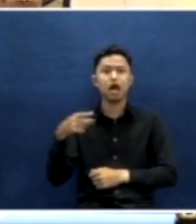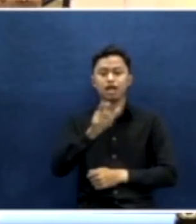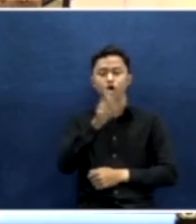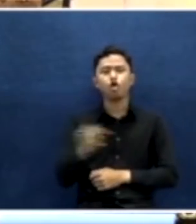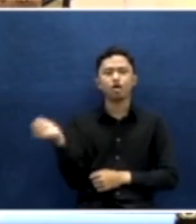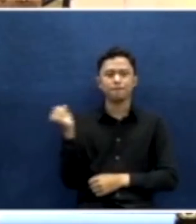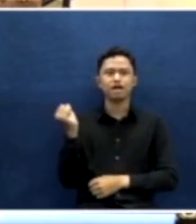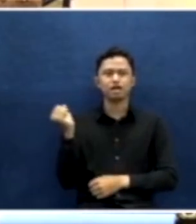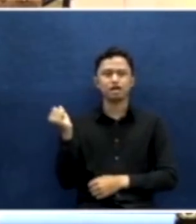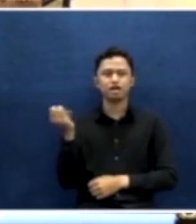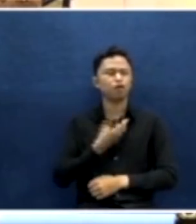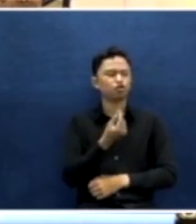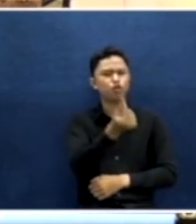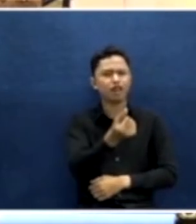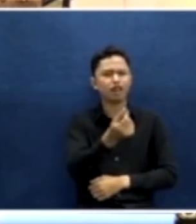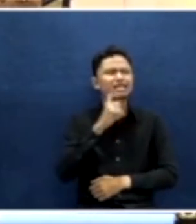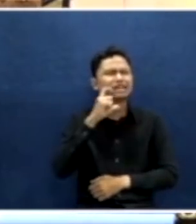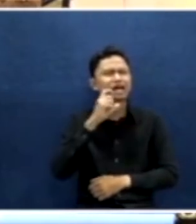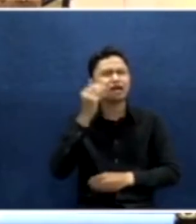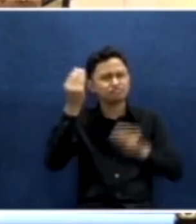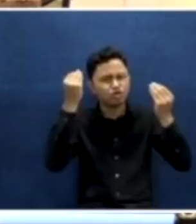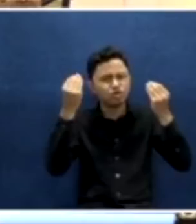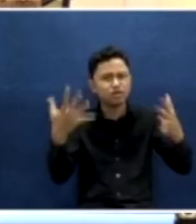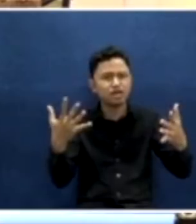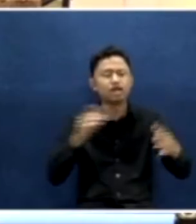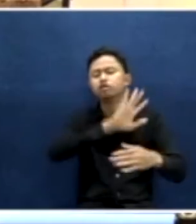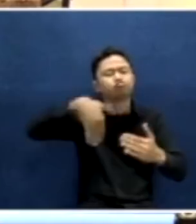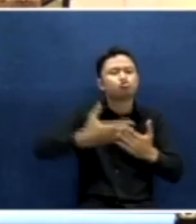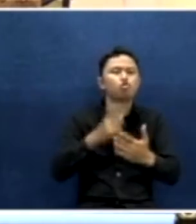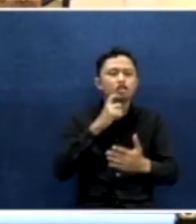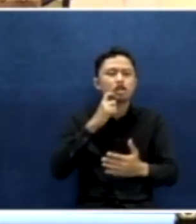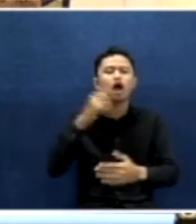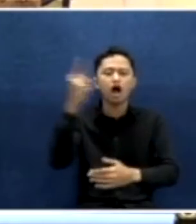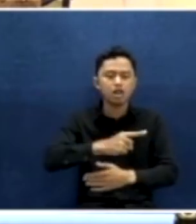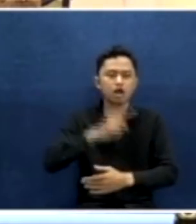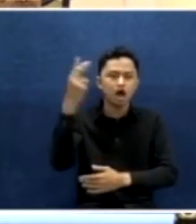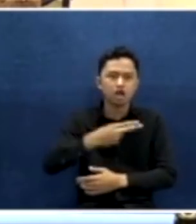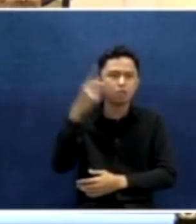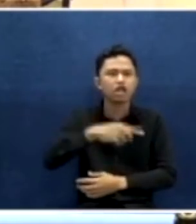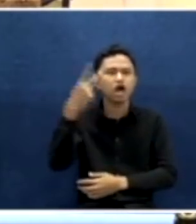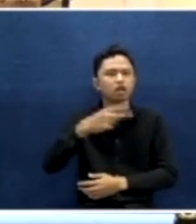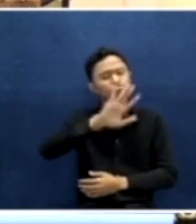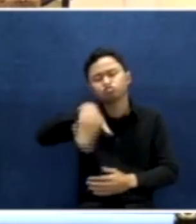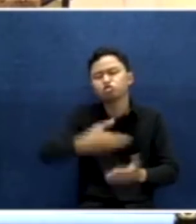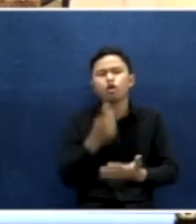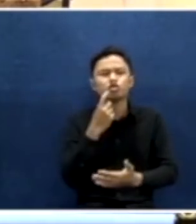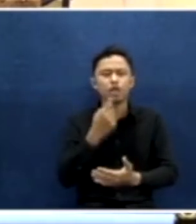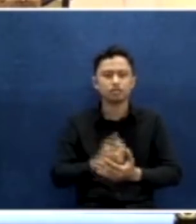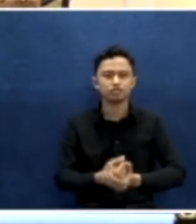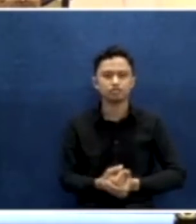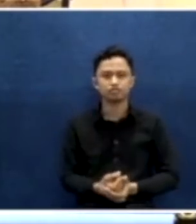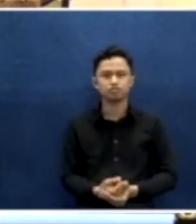cara untuk menjual barang dagangannya sampai cara yang haram zaman karangan tegangannya Hasan al-bashri ketika melihatnya itu dan berkata